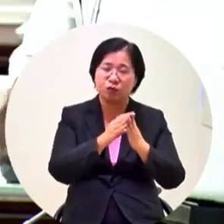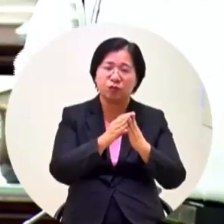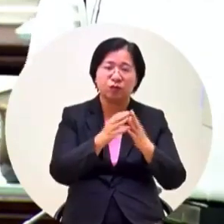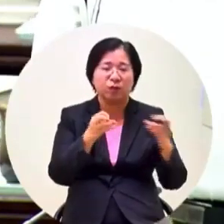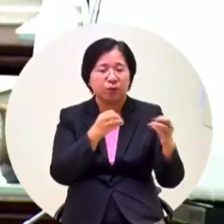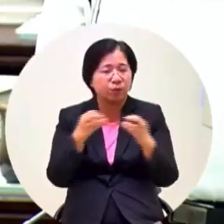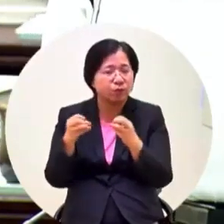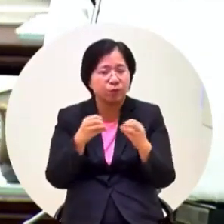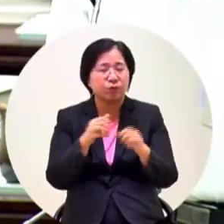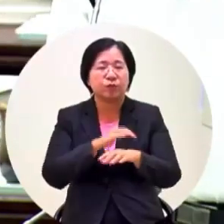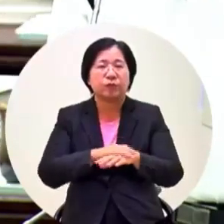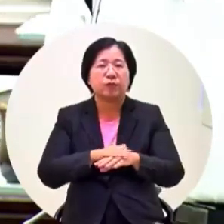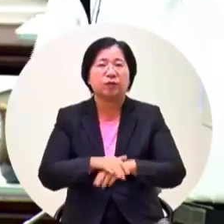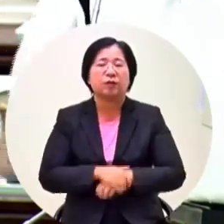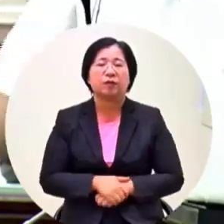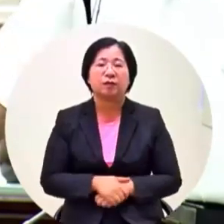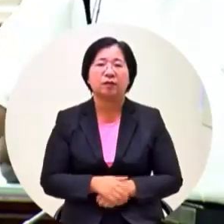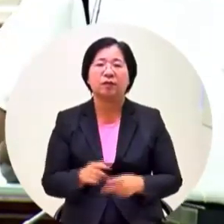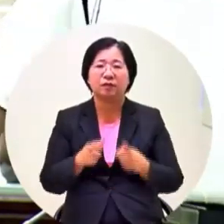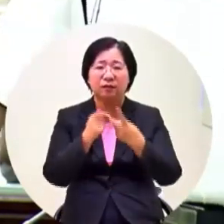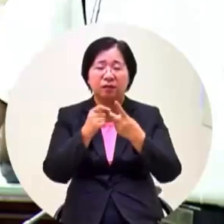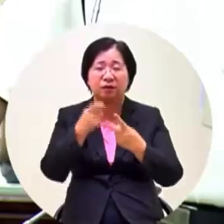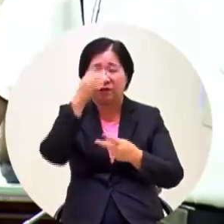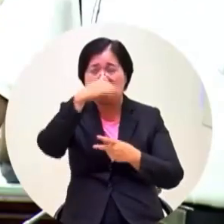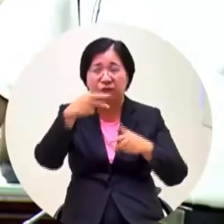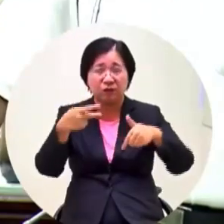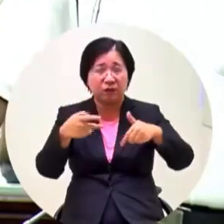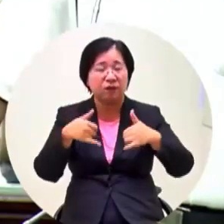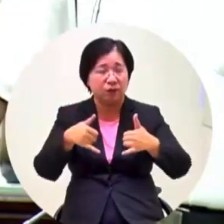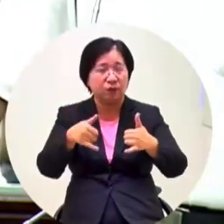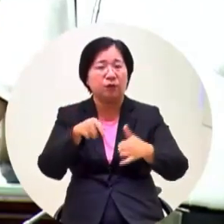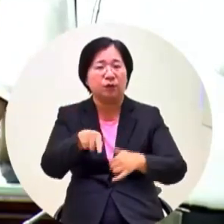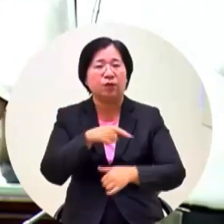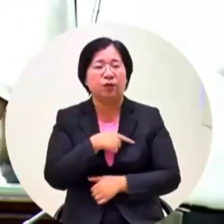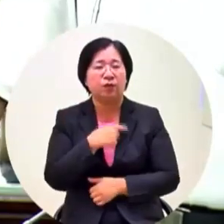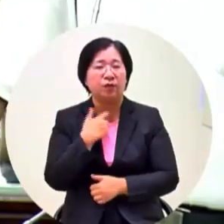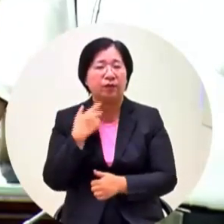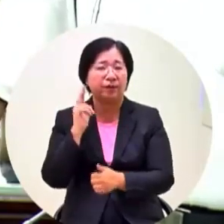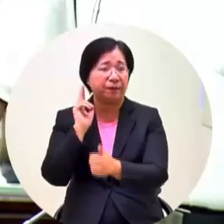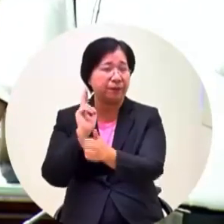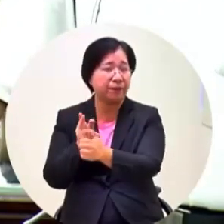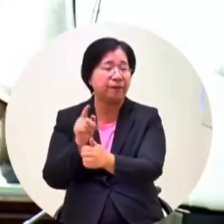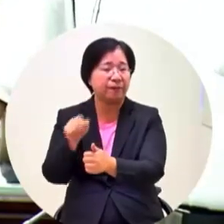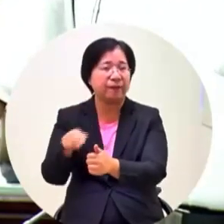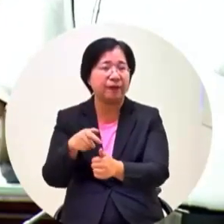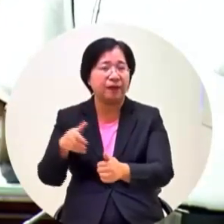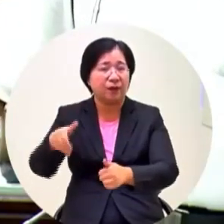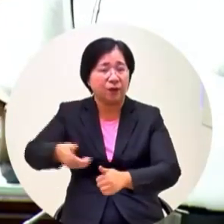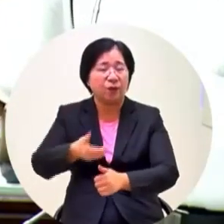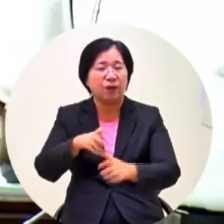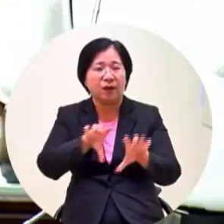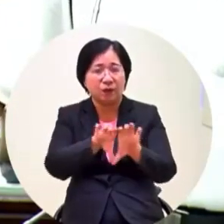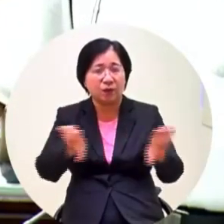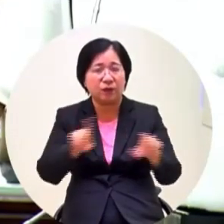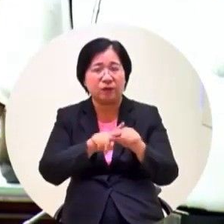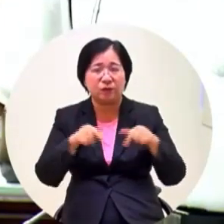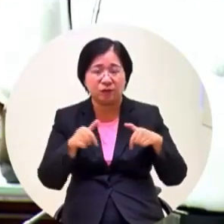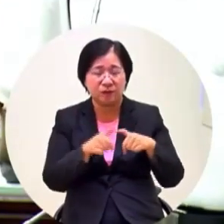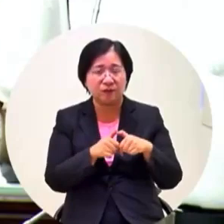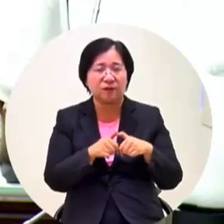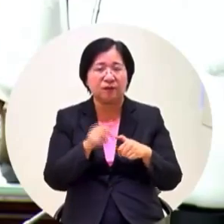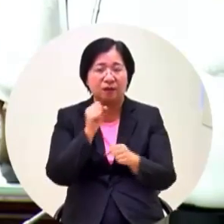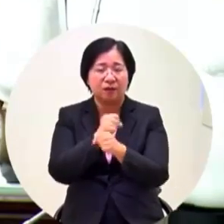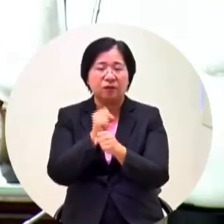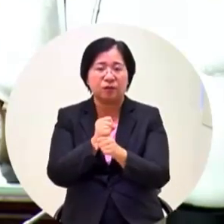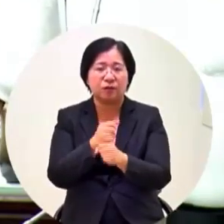商。那第二个凤田路的那一个部分，我会来交代这个挖管中心怎么样来做一个比较好的